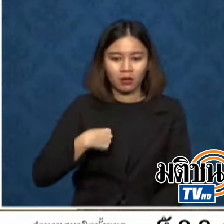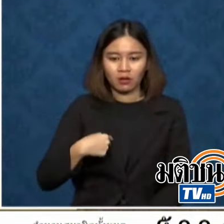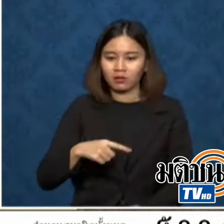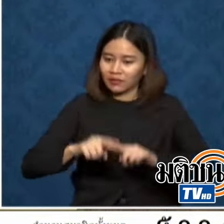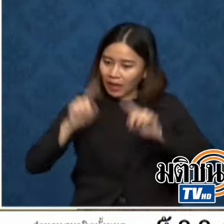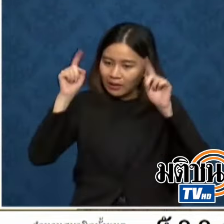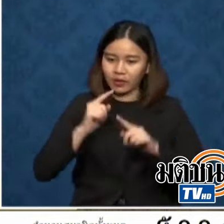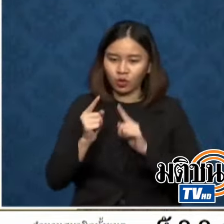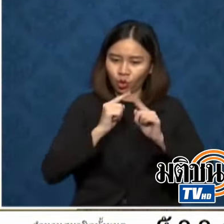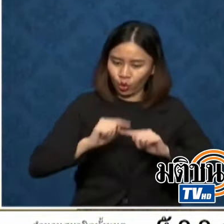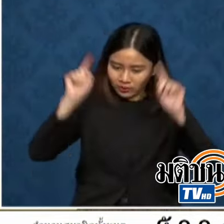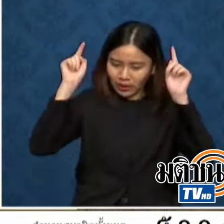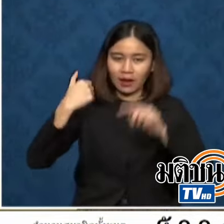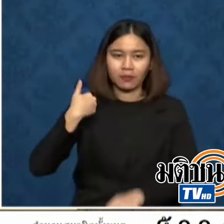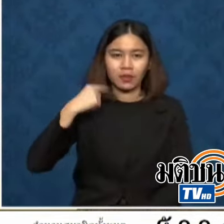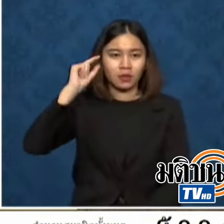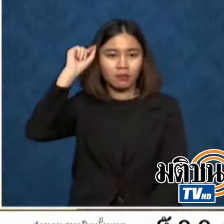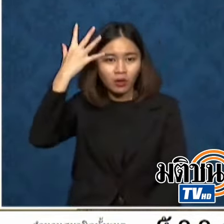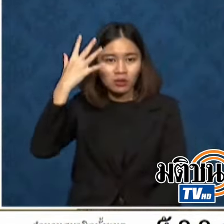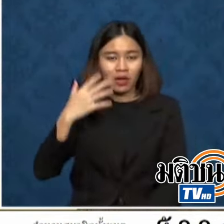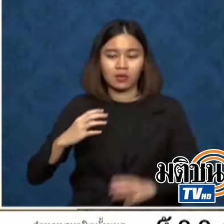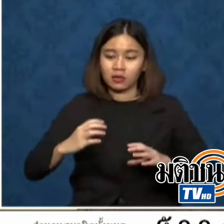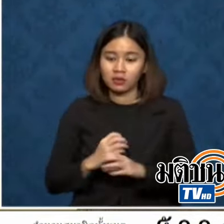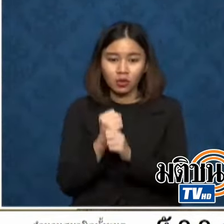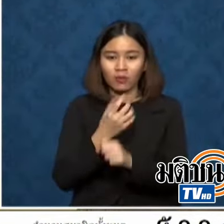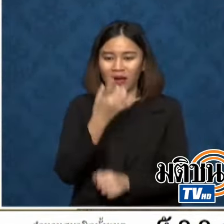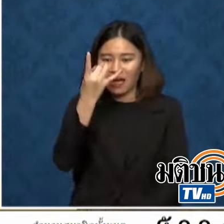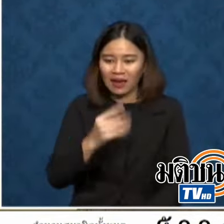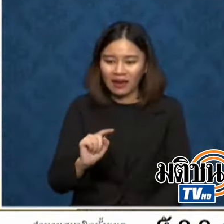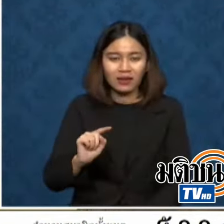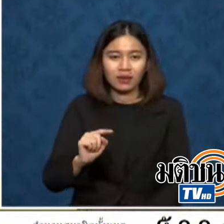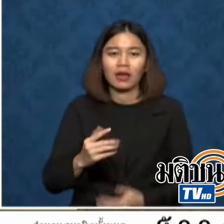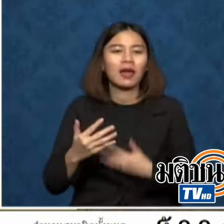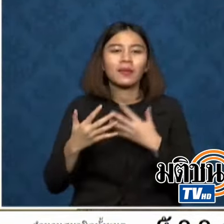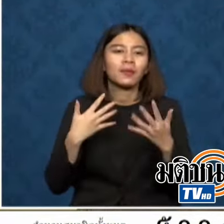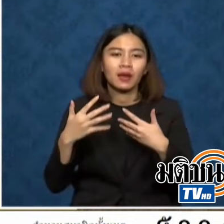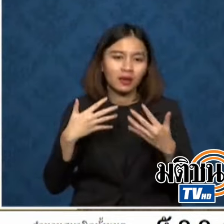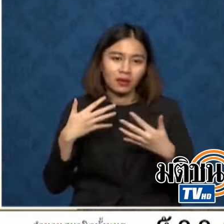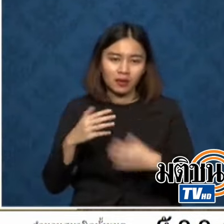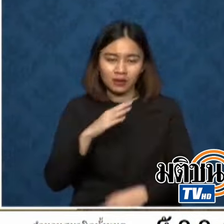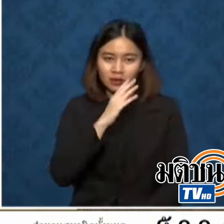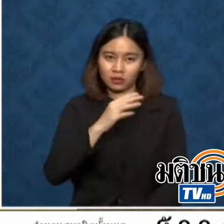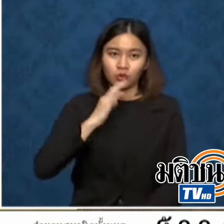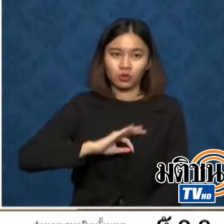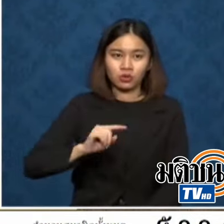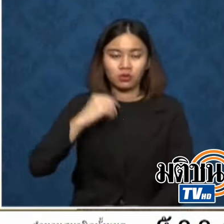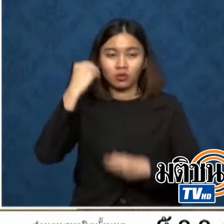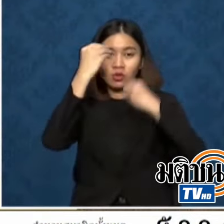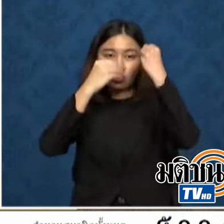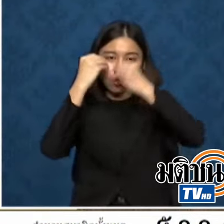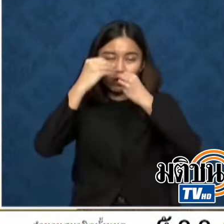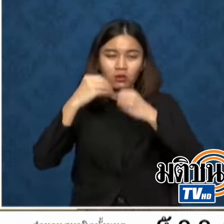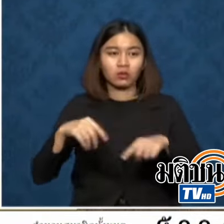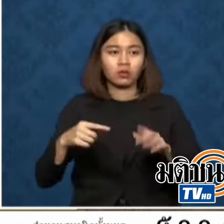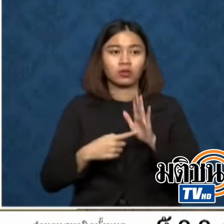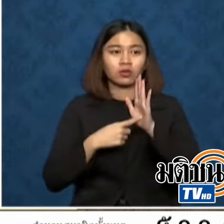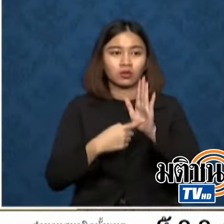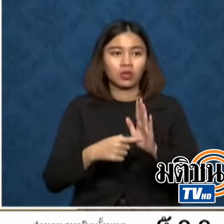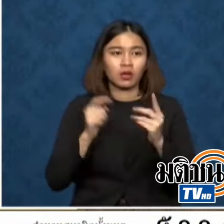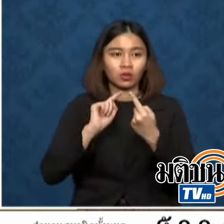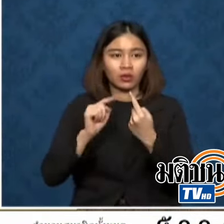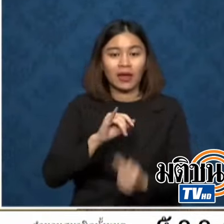นี่หว่าก็เลยไม่เข้าใจว่าตกลงแล้วอะไรเป็นอะไรกันแนแต่ก็ไม่เป็นไรถ้าท่านยังรู้สึกว่างงอย่างเช่นเรื่อง